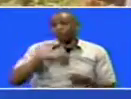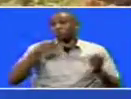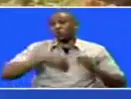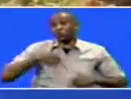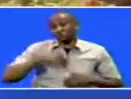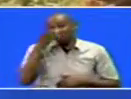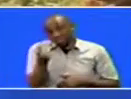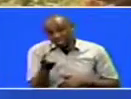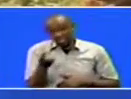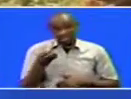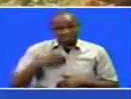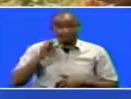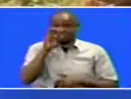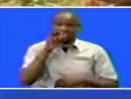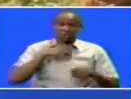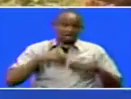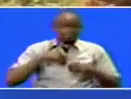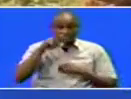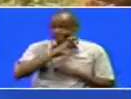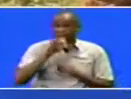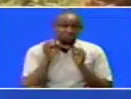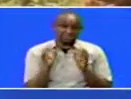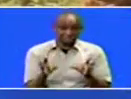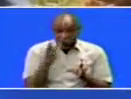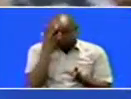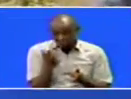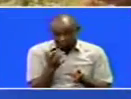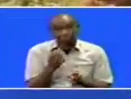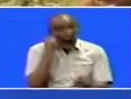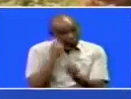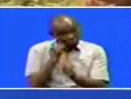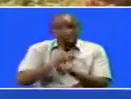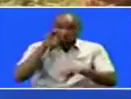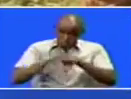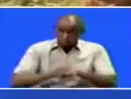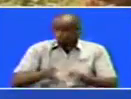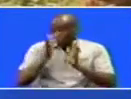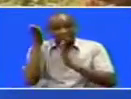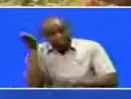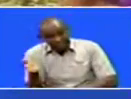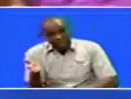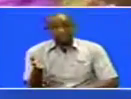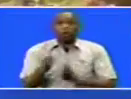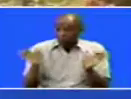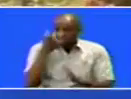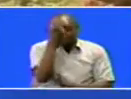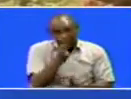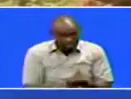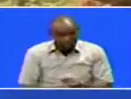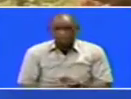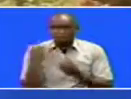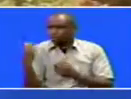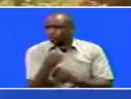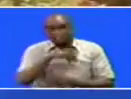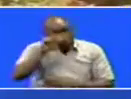hakuna siku hata mmoja nimeona ufisadi katika county hii. Kwa sababu kazi ya gavana ni mzuri, kuna mabarabara zinafunguliwa,